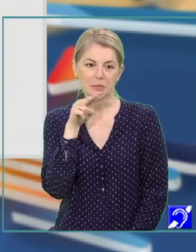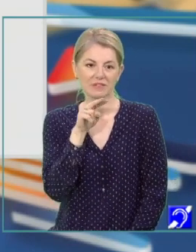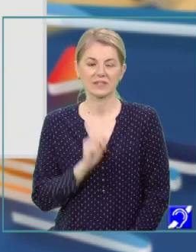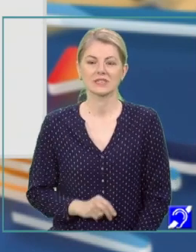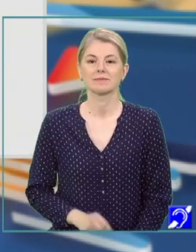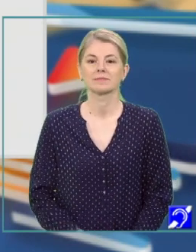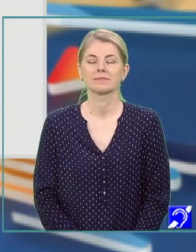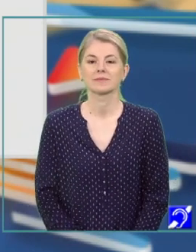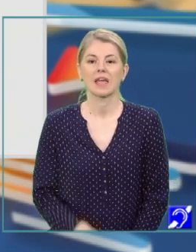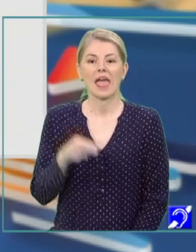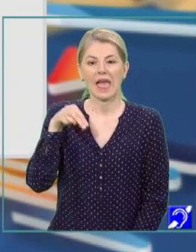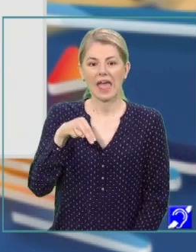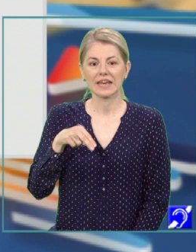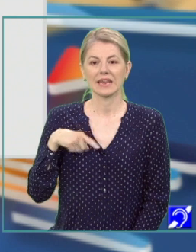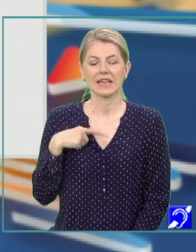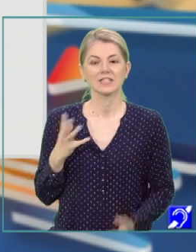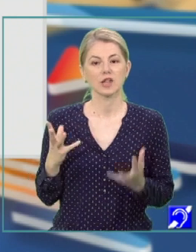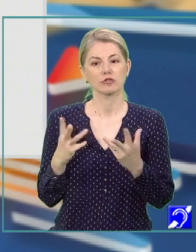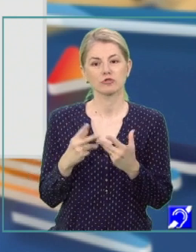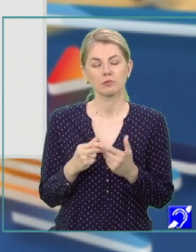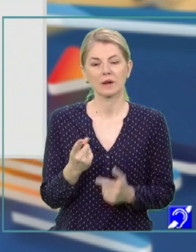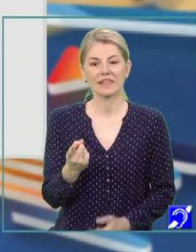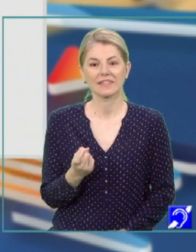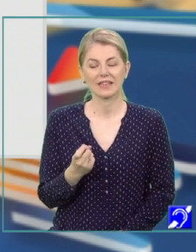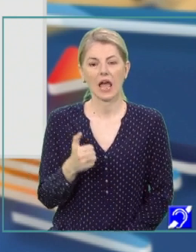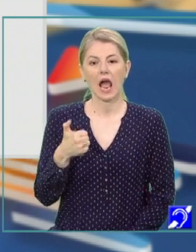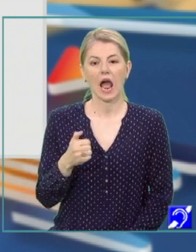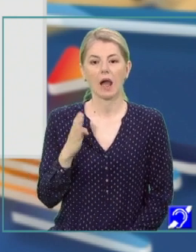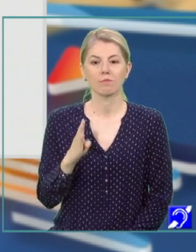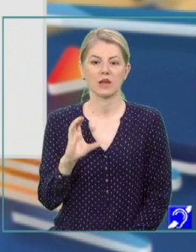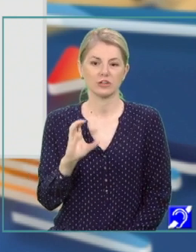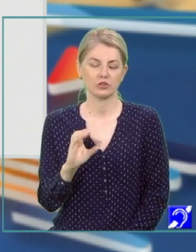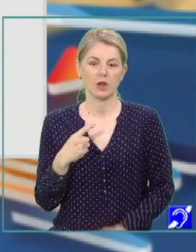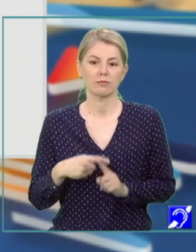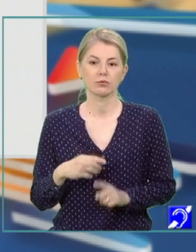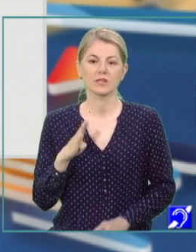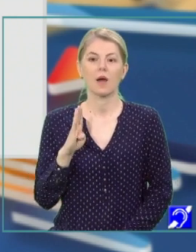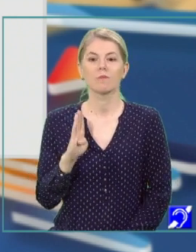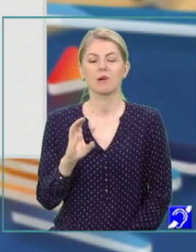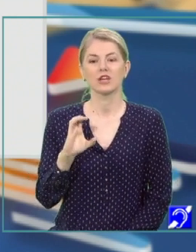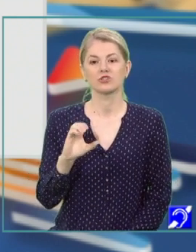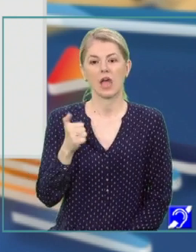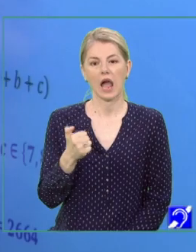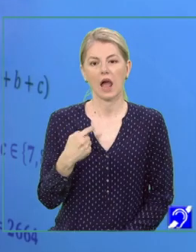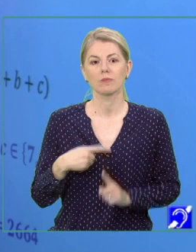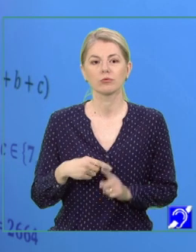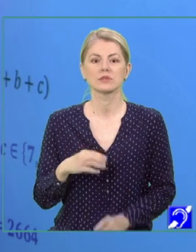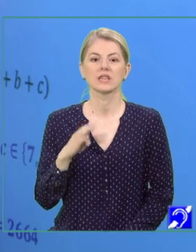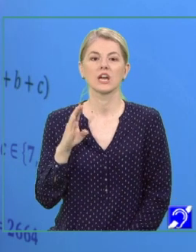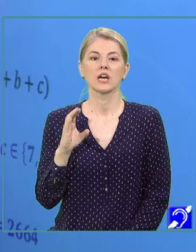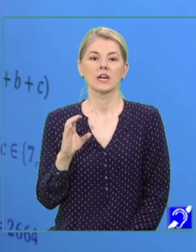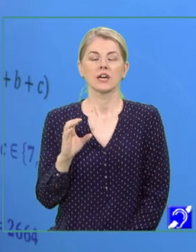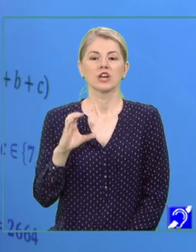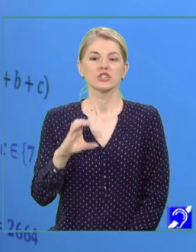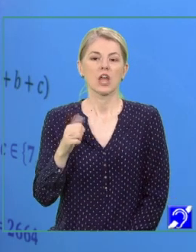N. N este o sumă dintre ABC plus BCA plus CAB. Copii, ce